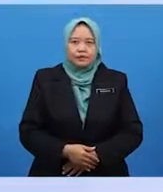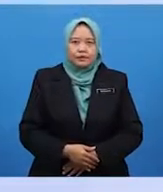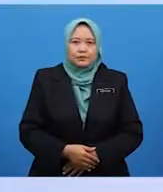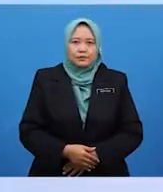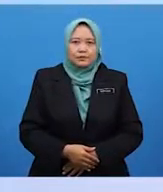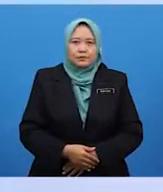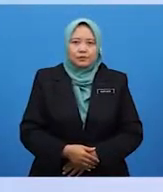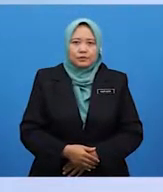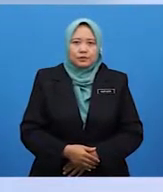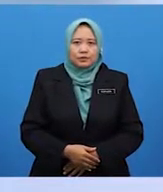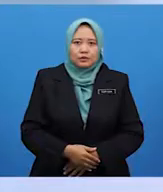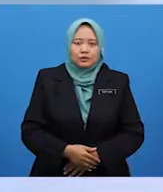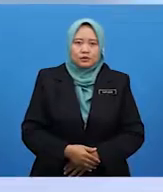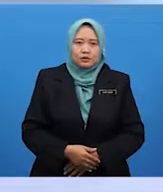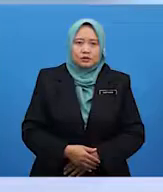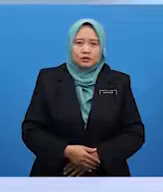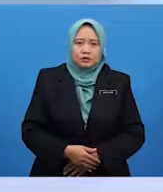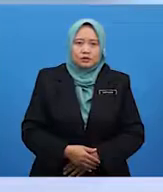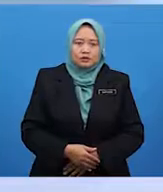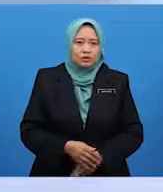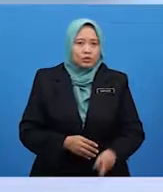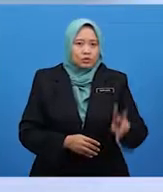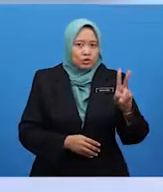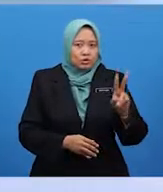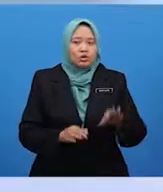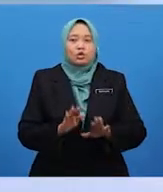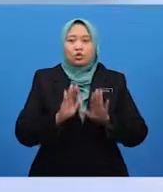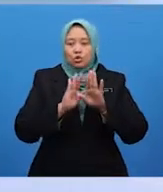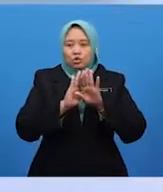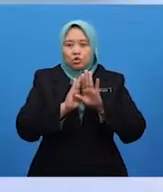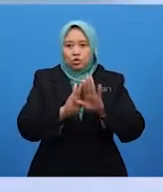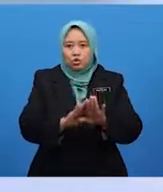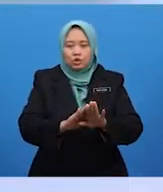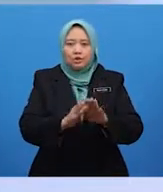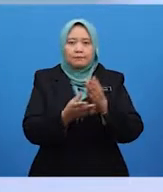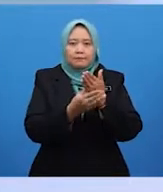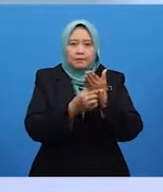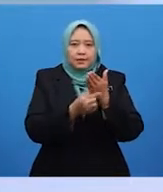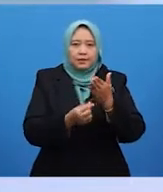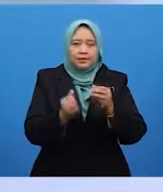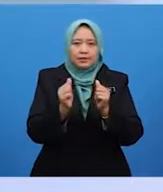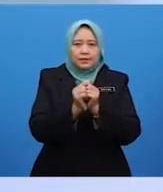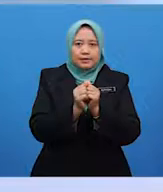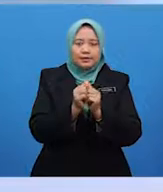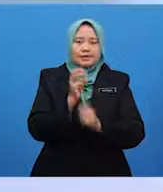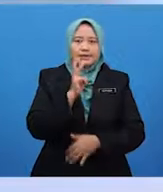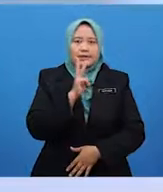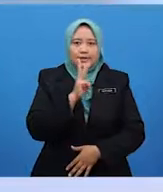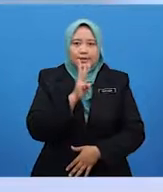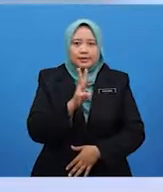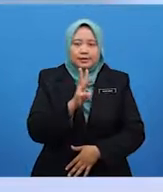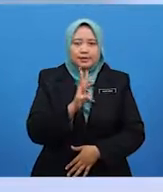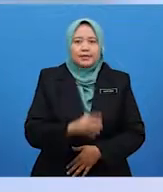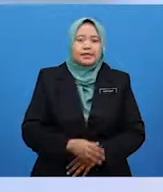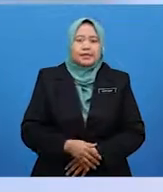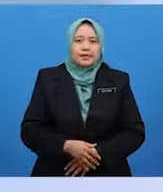cetakan. Betul. Yang kedua, kita ada penolakan minyak dengan air, permukaan imej telah dilukis menggunakan krayon,